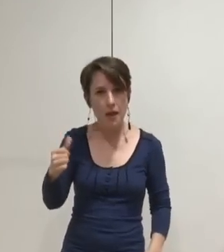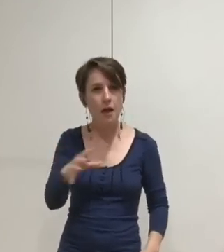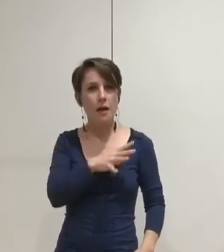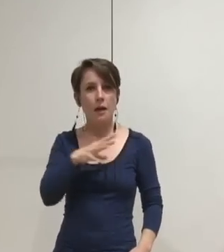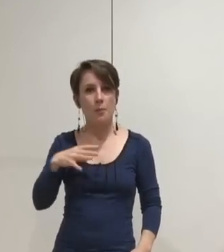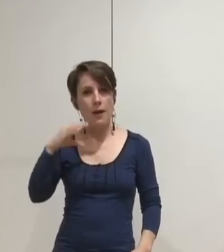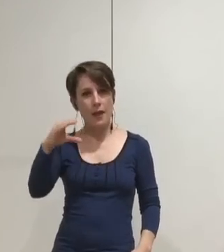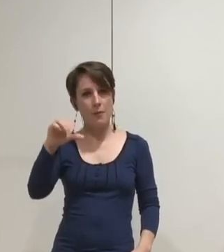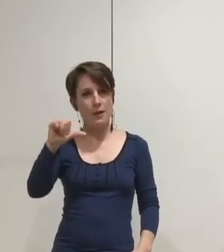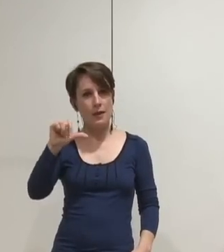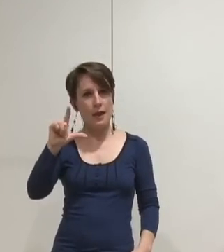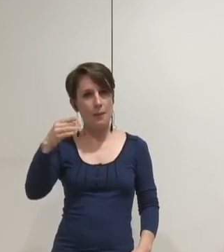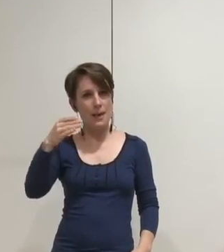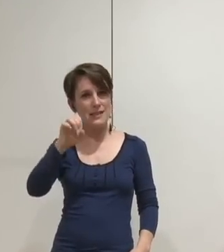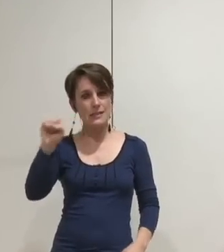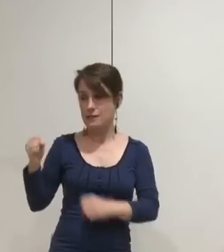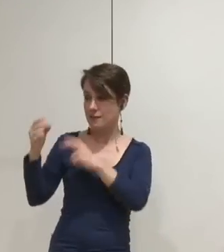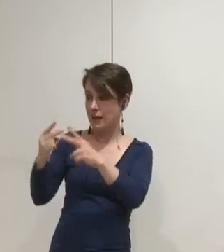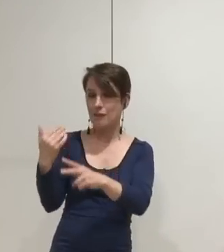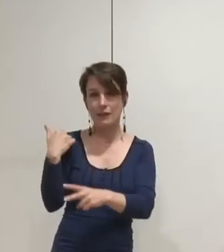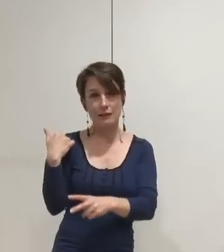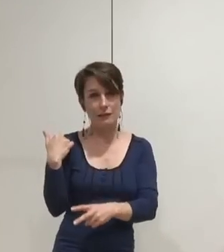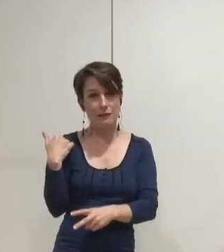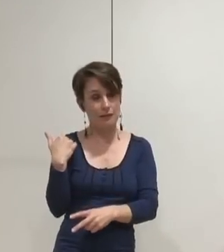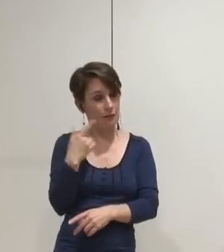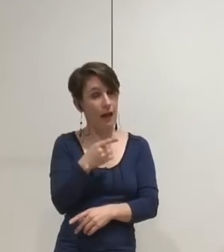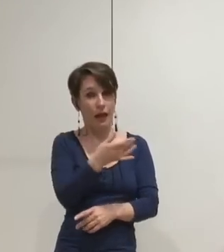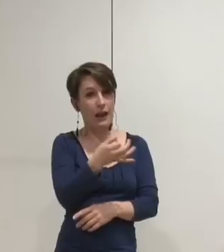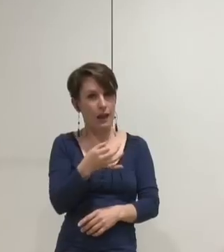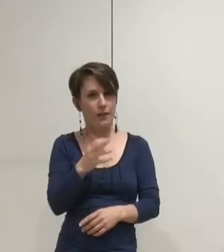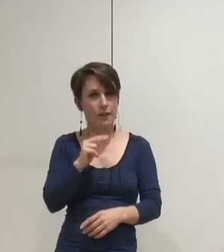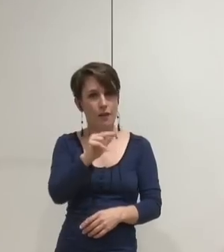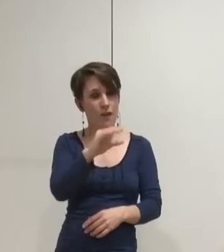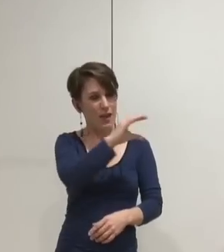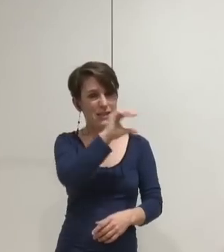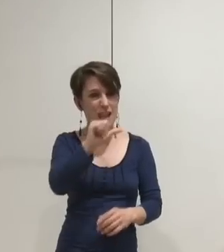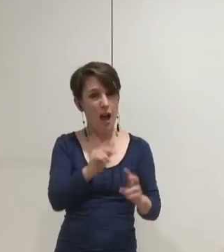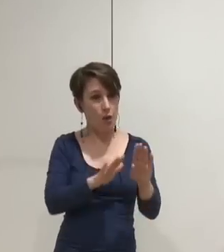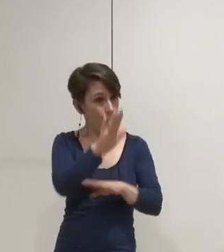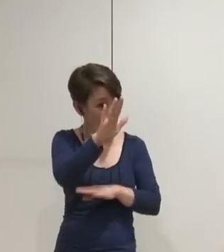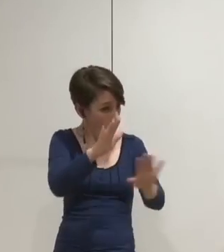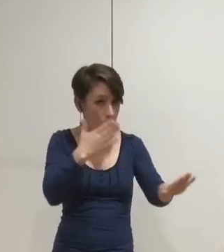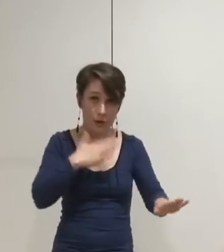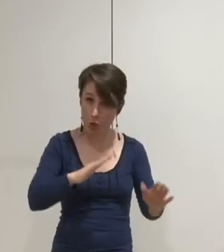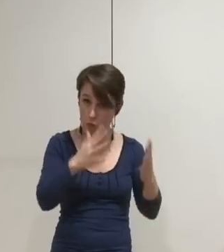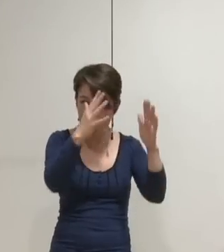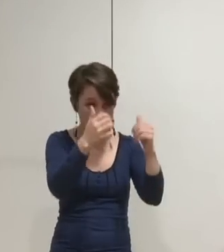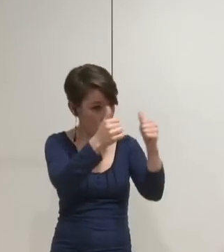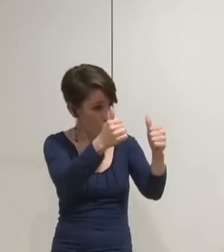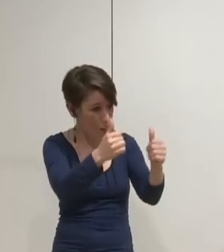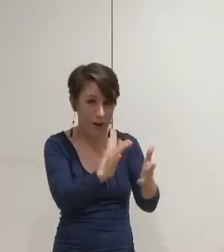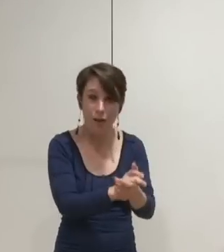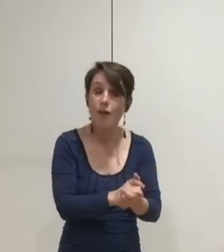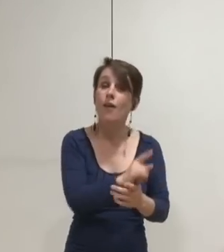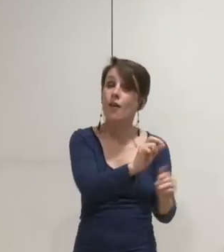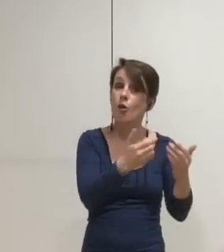a approuvé c'est difficile de d'être contre quelqu'un qui vous dit on va faire progresser le chiff d'affaires et en particulier avec deux leviers